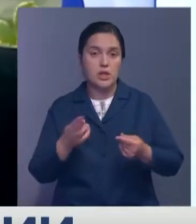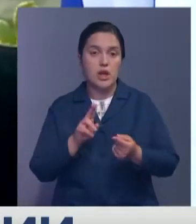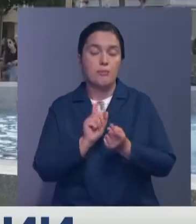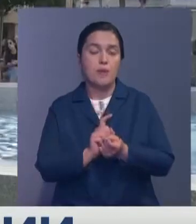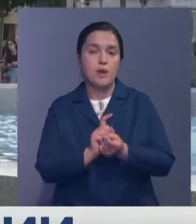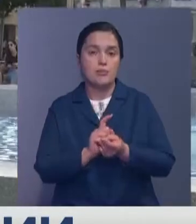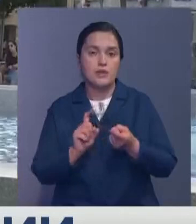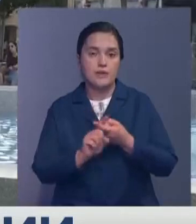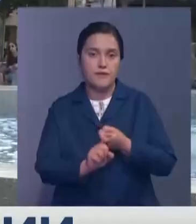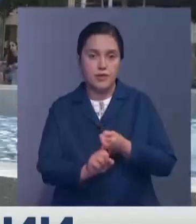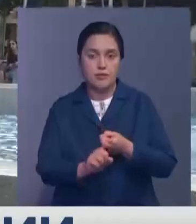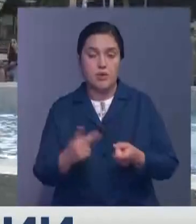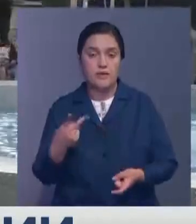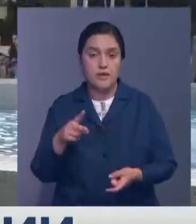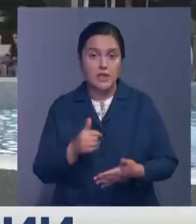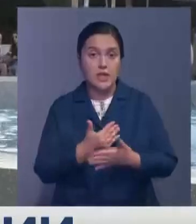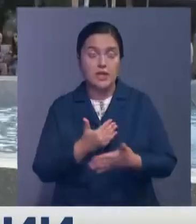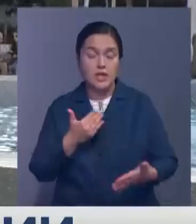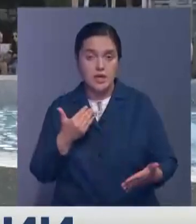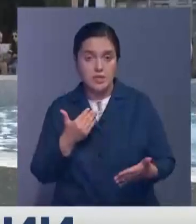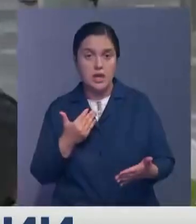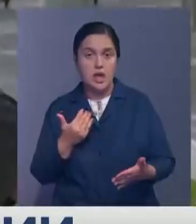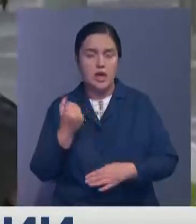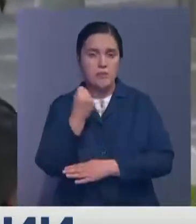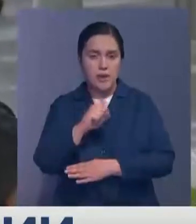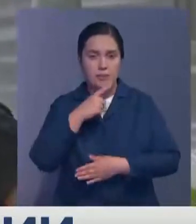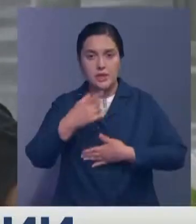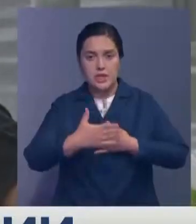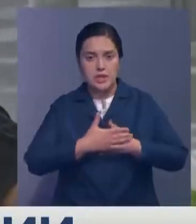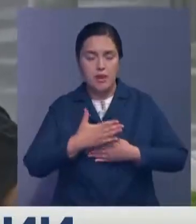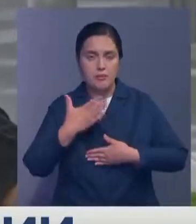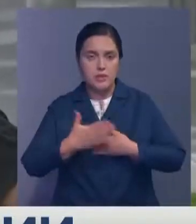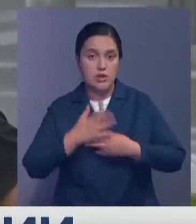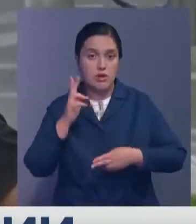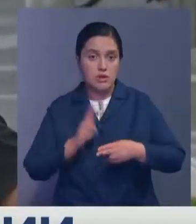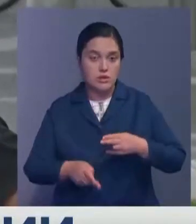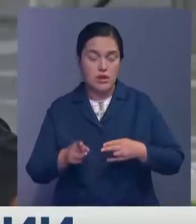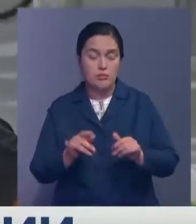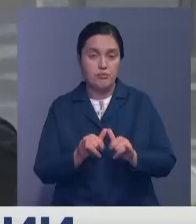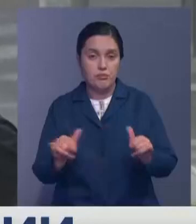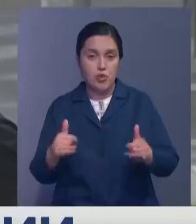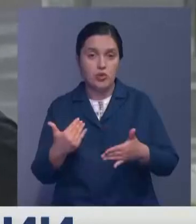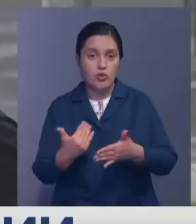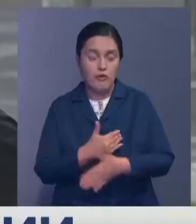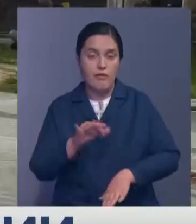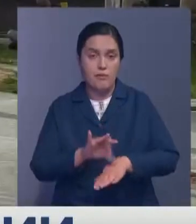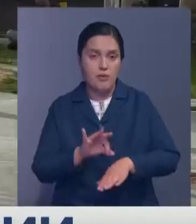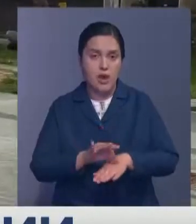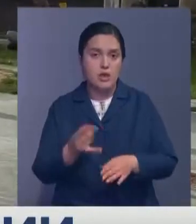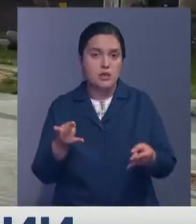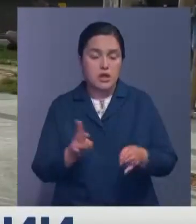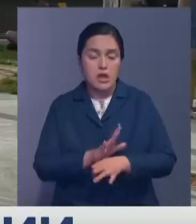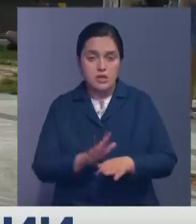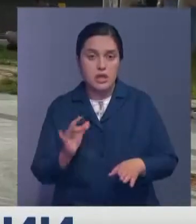вирусом. Еще две недели назад, казалось, победа близка. Почти прекратился прирост количества новых больных, почти не осталось пациентов